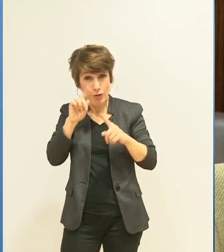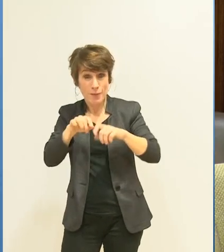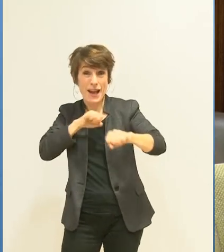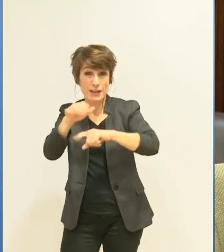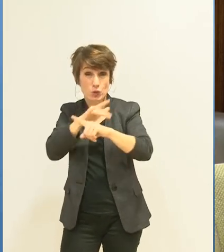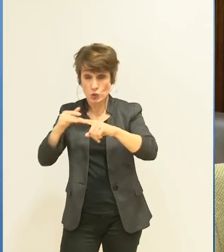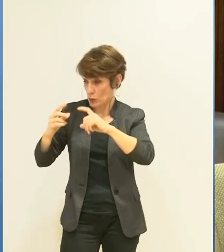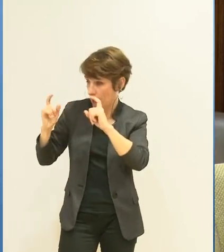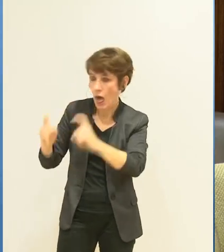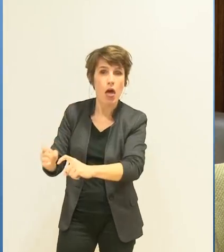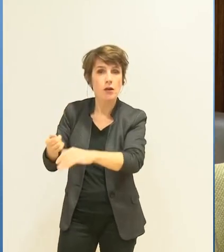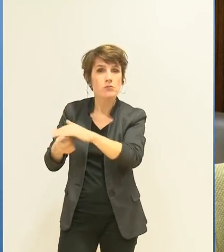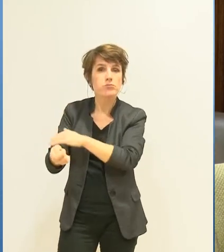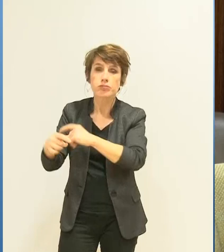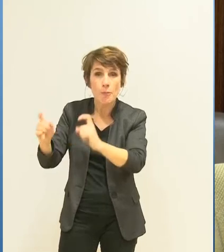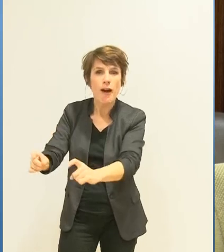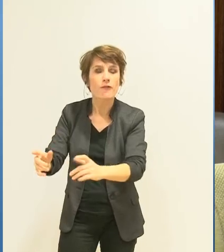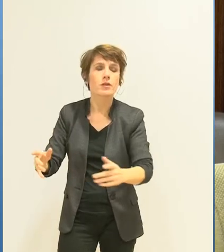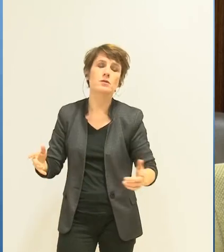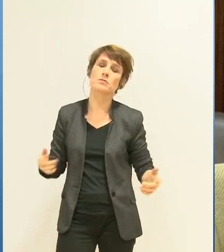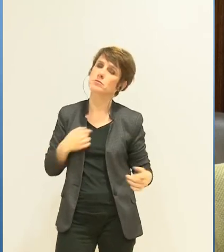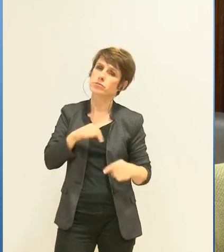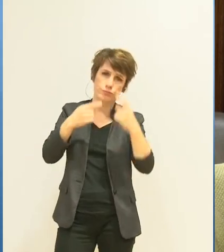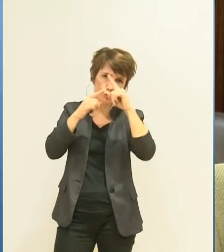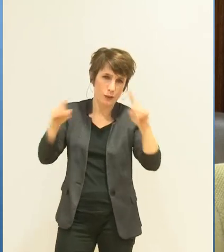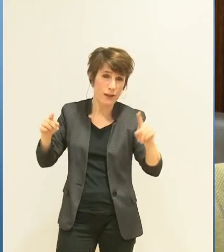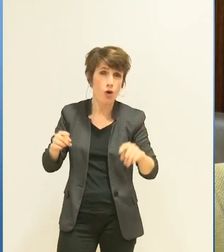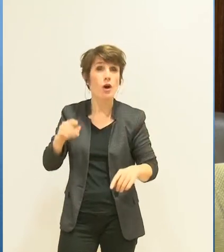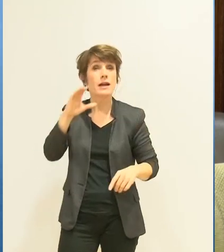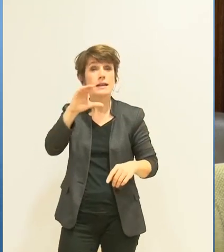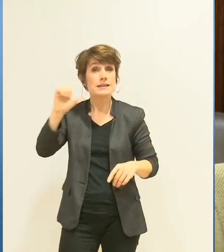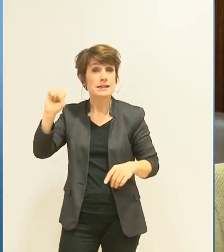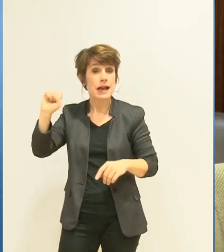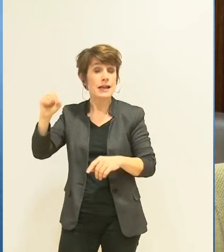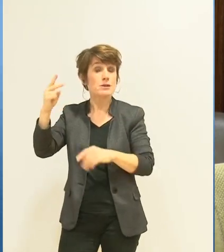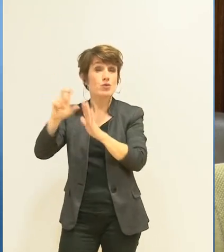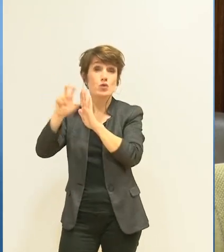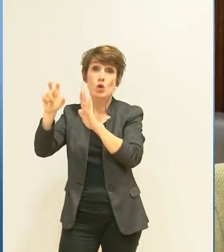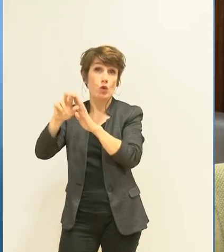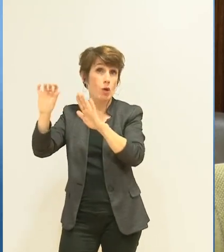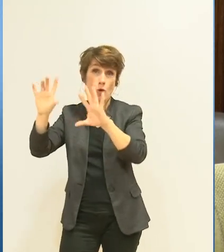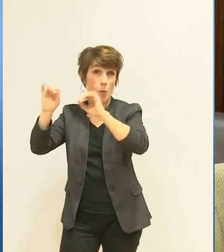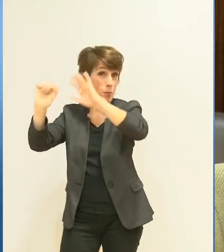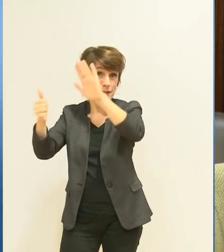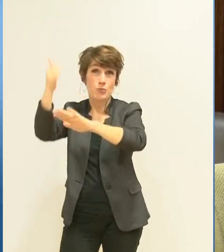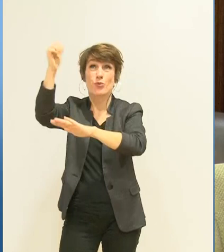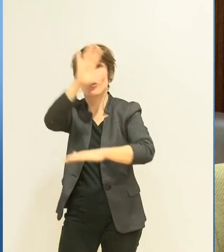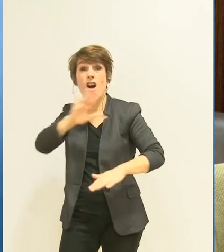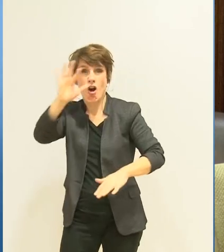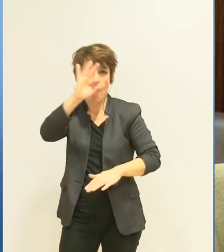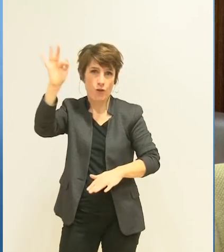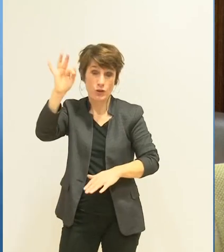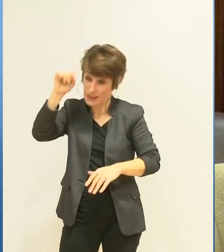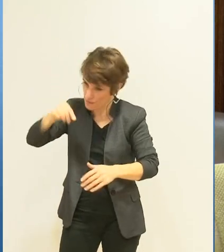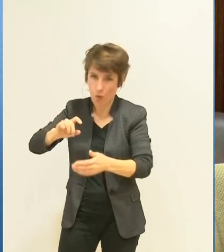nous le rappelons souvent le ccas de grenoble a toujours figuré parmi les ccs les plus engagés de france nous devons renouer avec cet